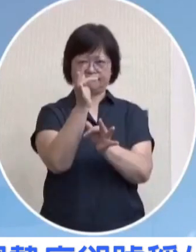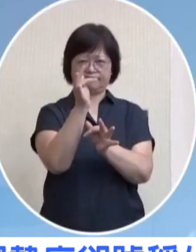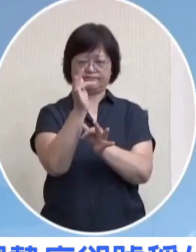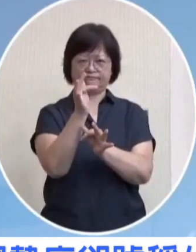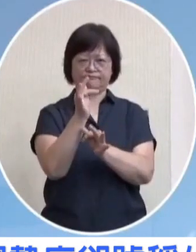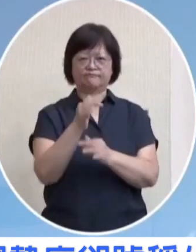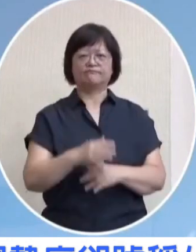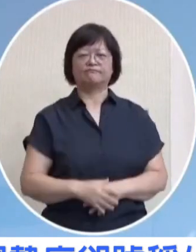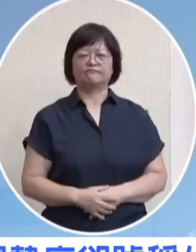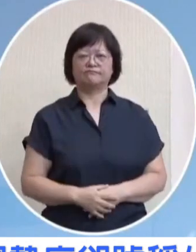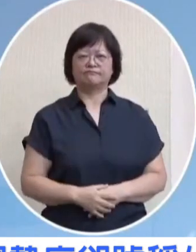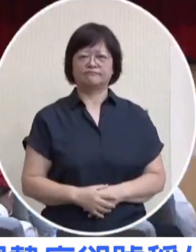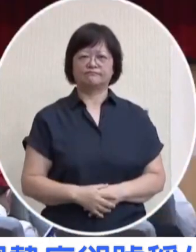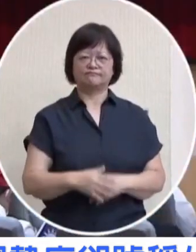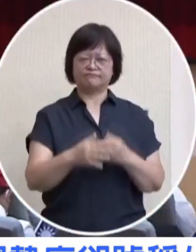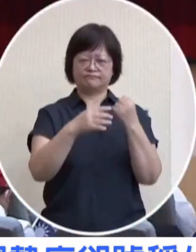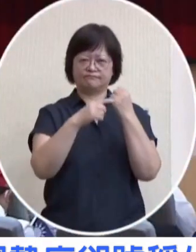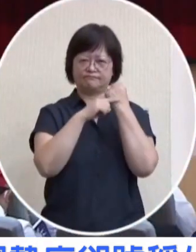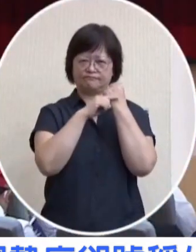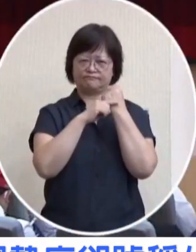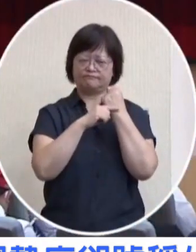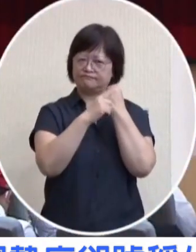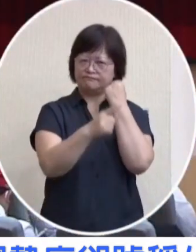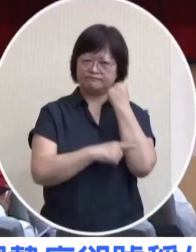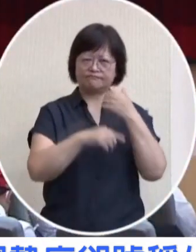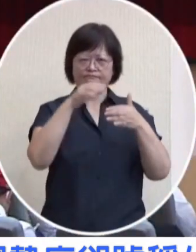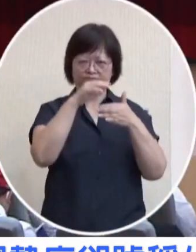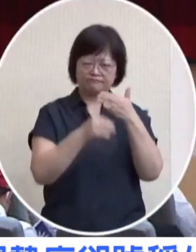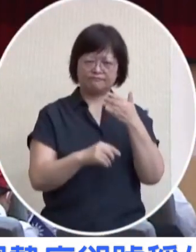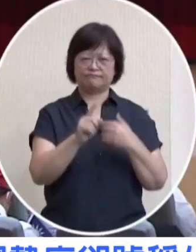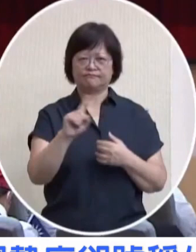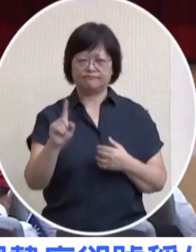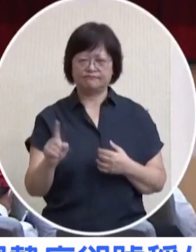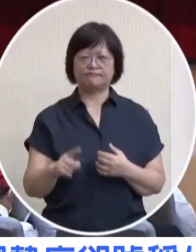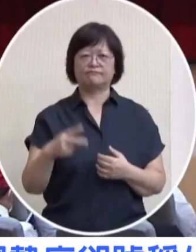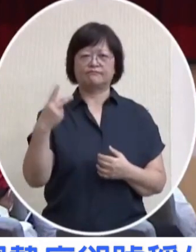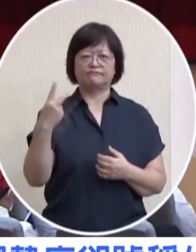度，打造最廉能的政府。